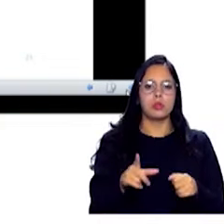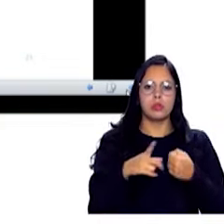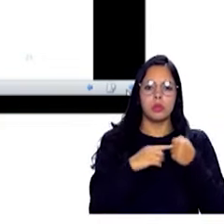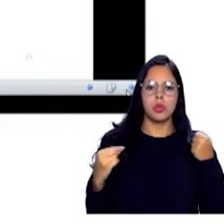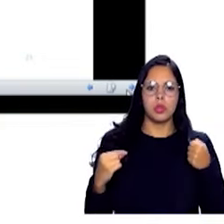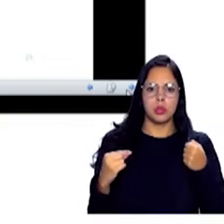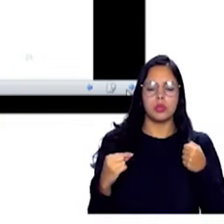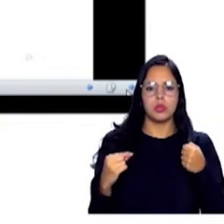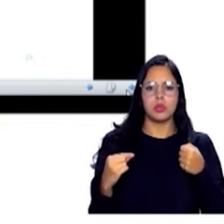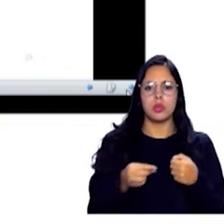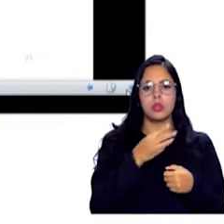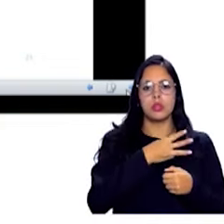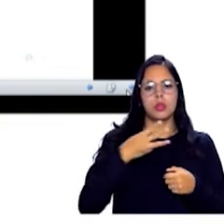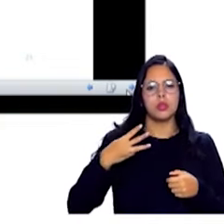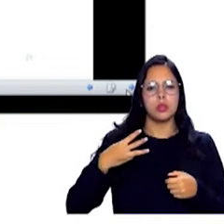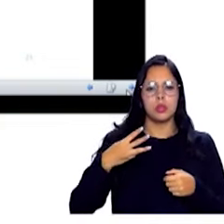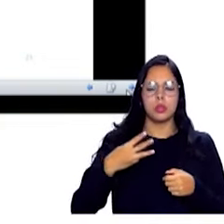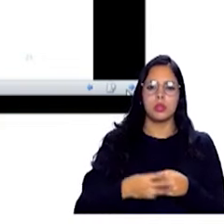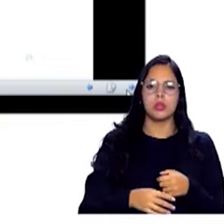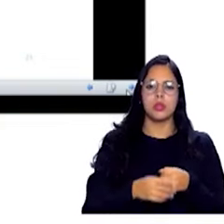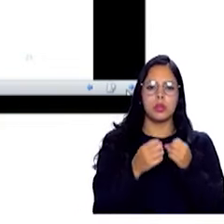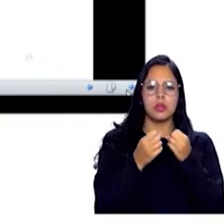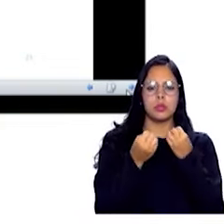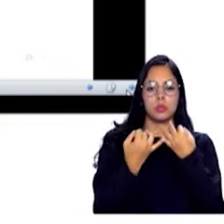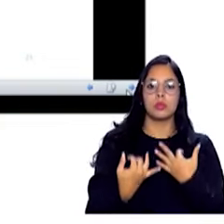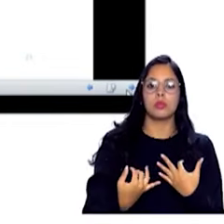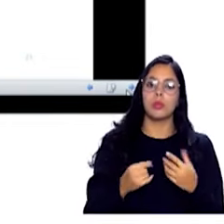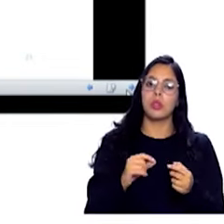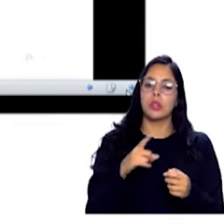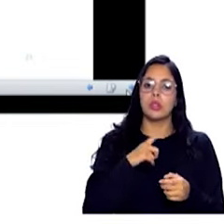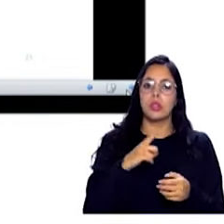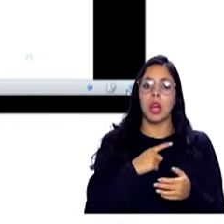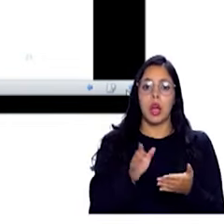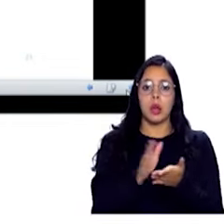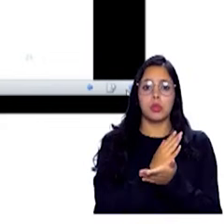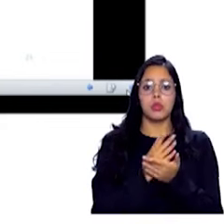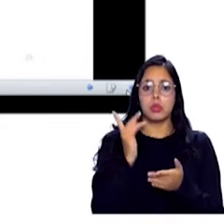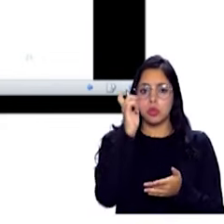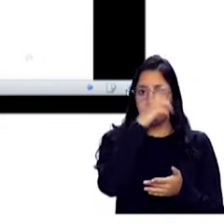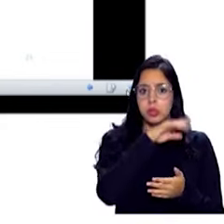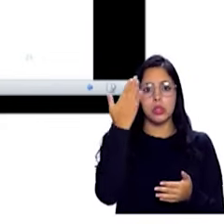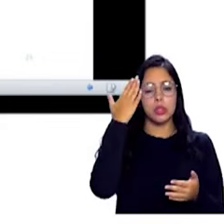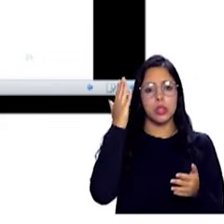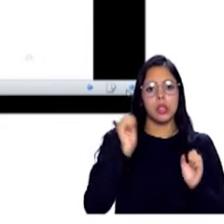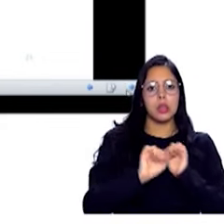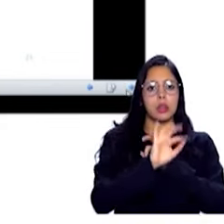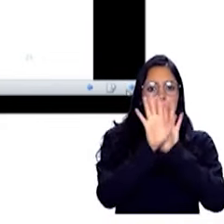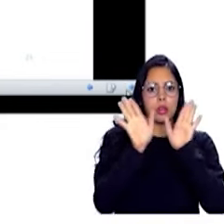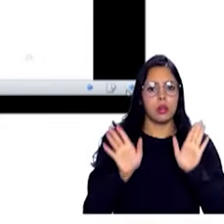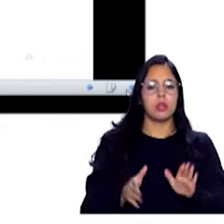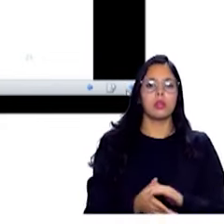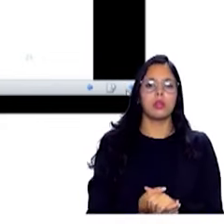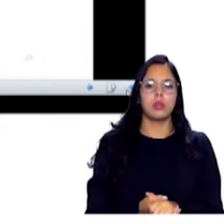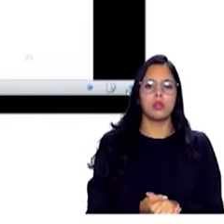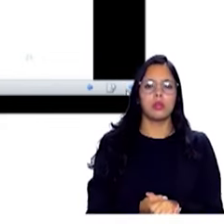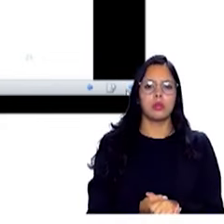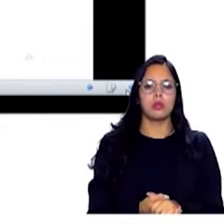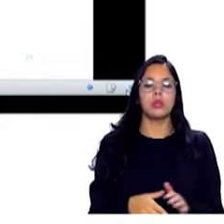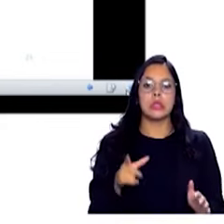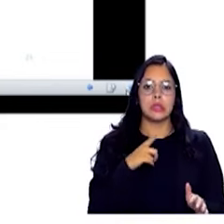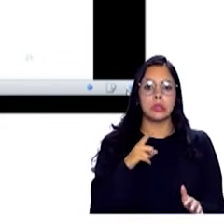presenti gravi difficoltà interpretative questo requisito appare rigoroso rispetto alla difficulté serieuse